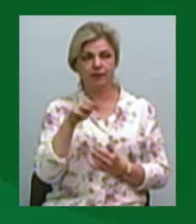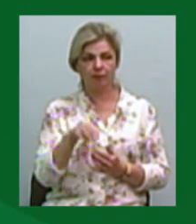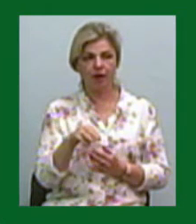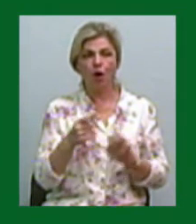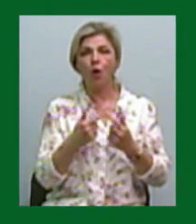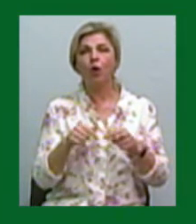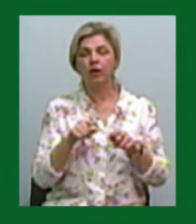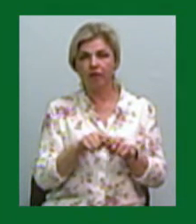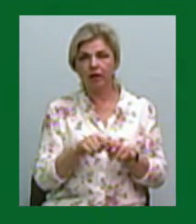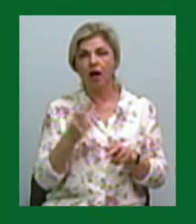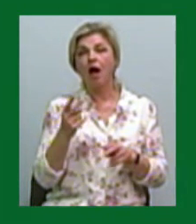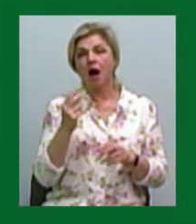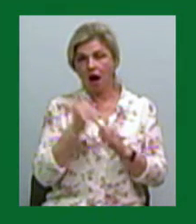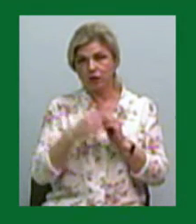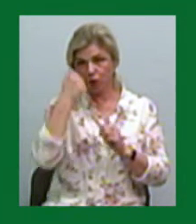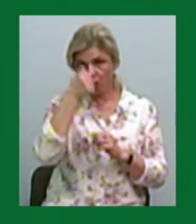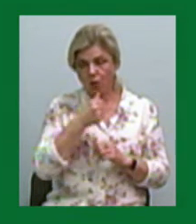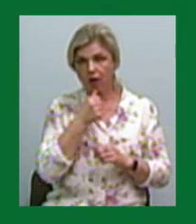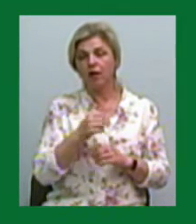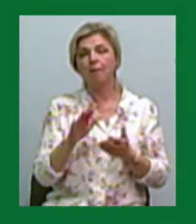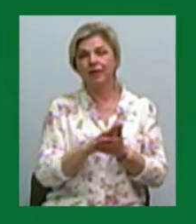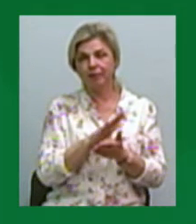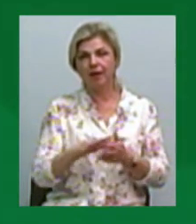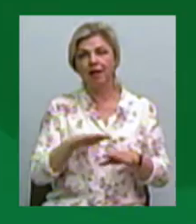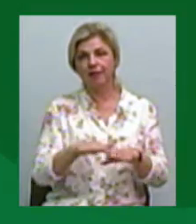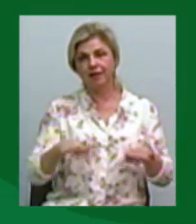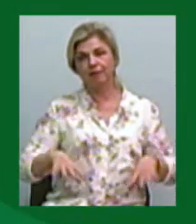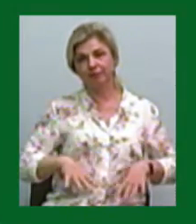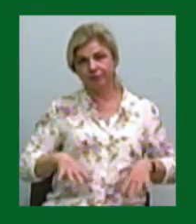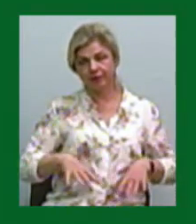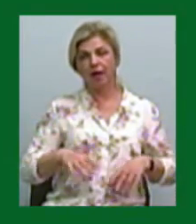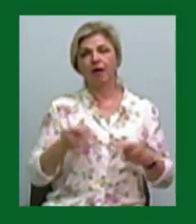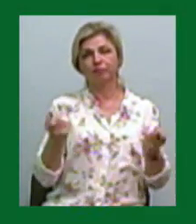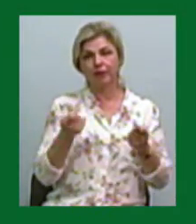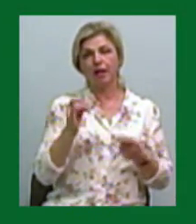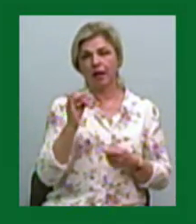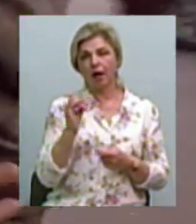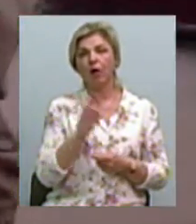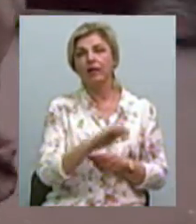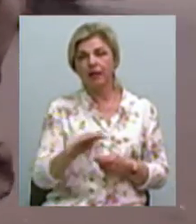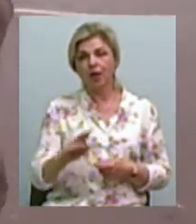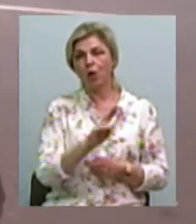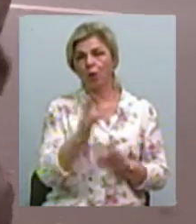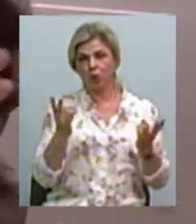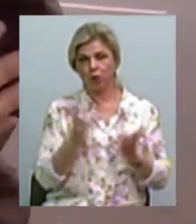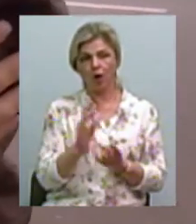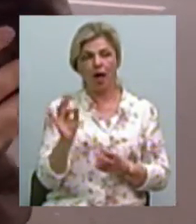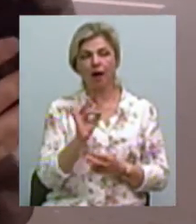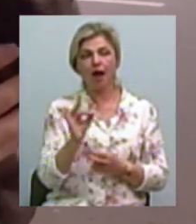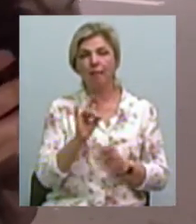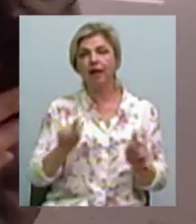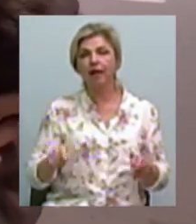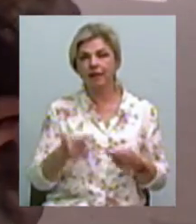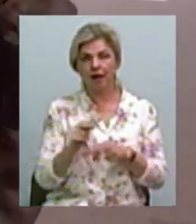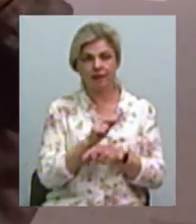організації Horseland безкоштовно катають на конях дітей, яким необхідна реабілітація. Анна Курілова – мати 3